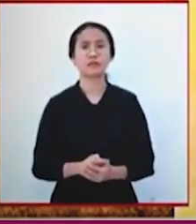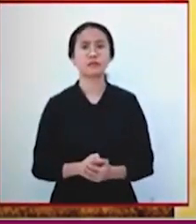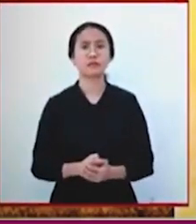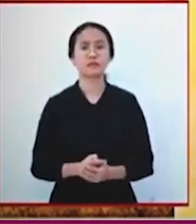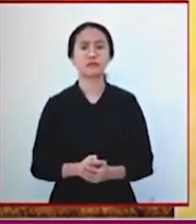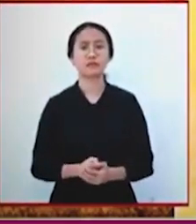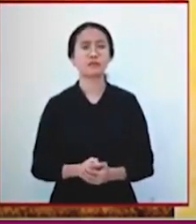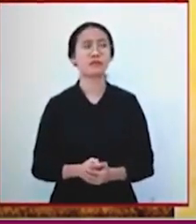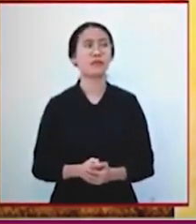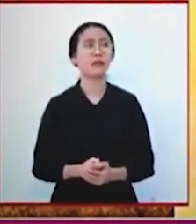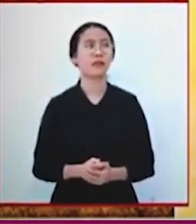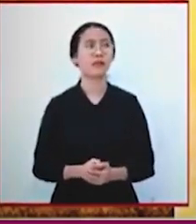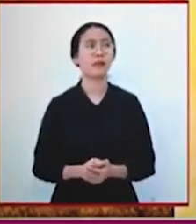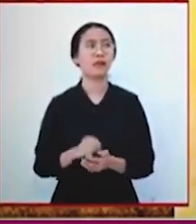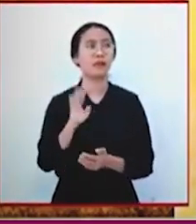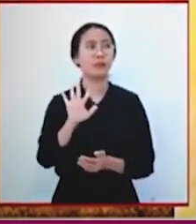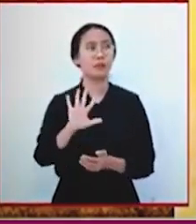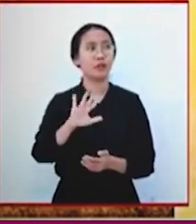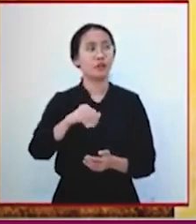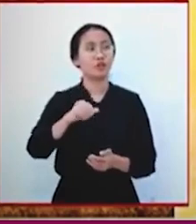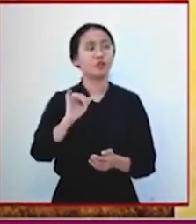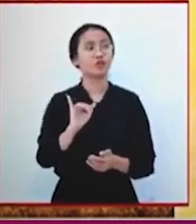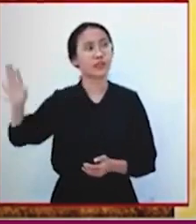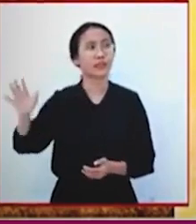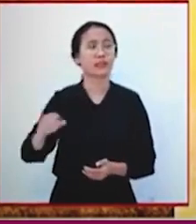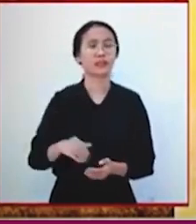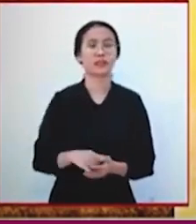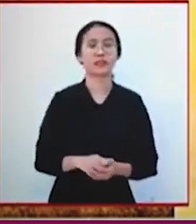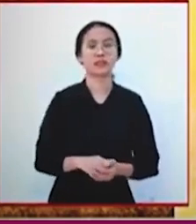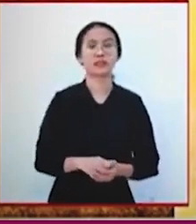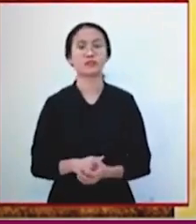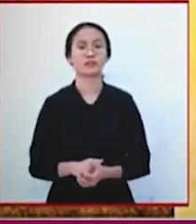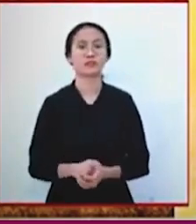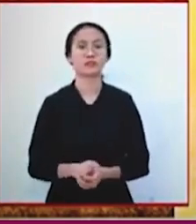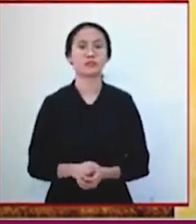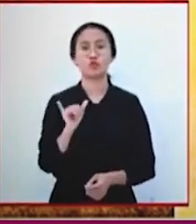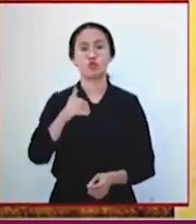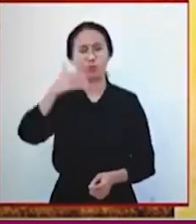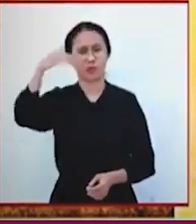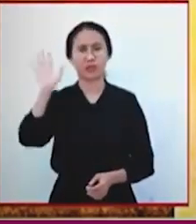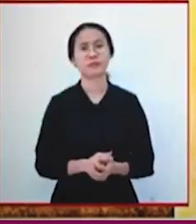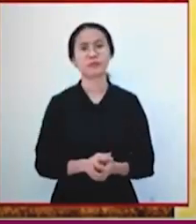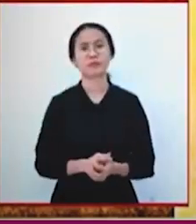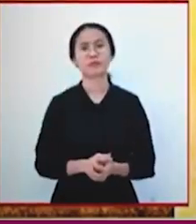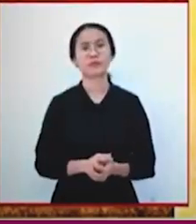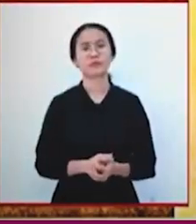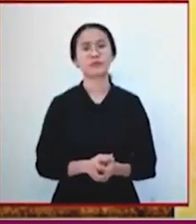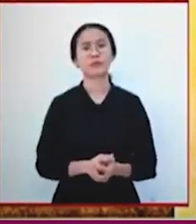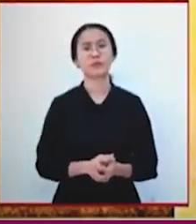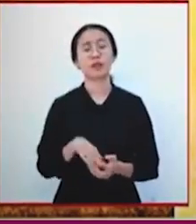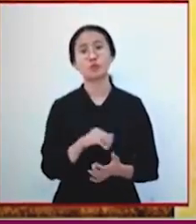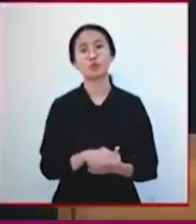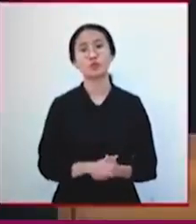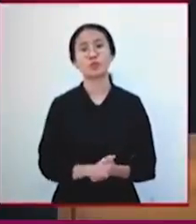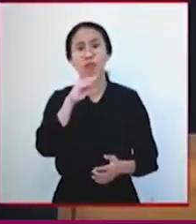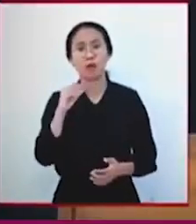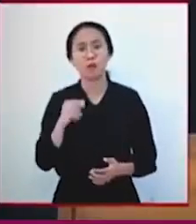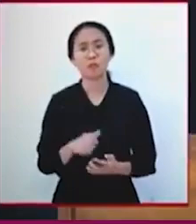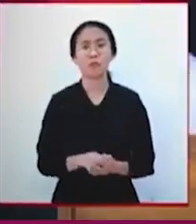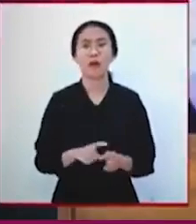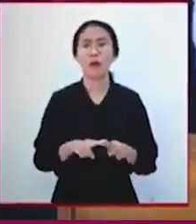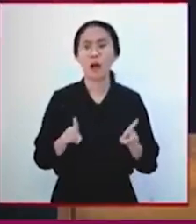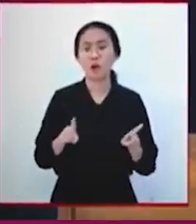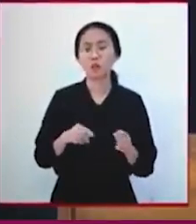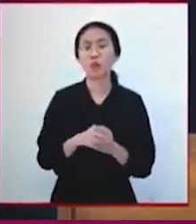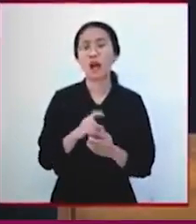meninggalkan kota itu di Tuhan tanya Yunus virus tidak layak kamar ini pernah Junus menjadi pulang aja Talung